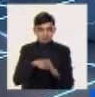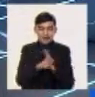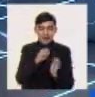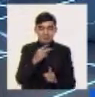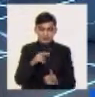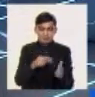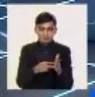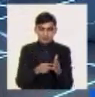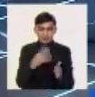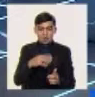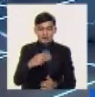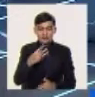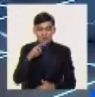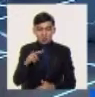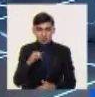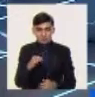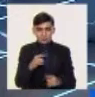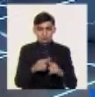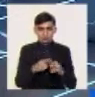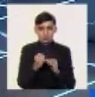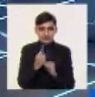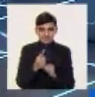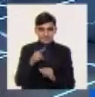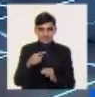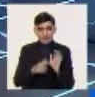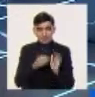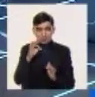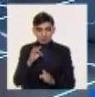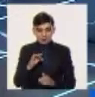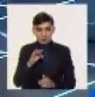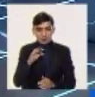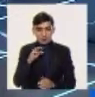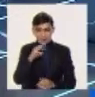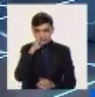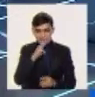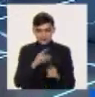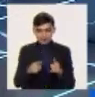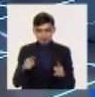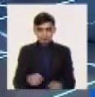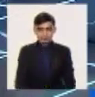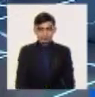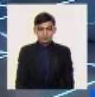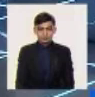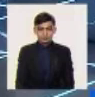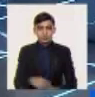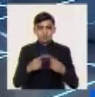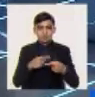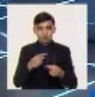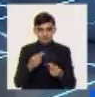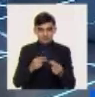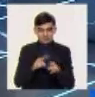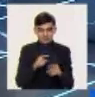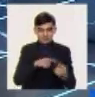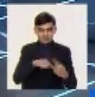акцию около 43 долларов, прогноз плюс 11,7% за 3 месяца. Следующий участник –